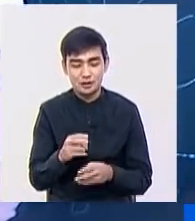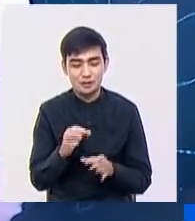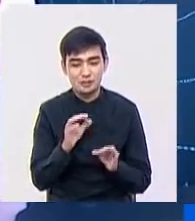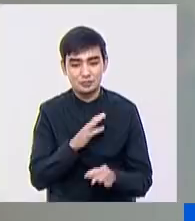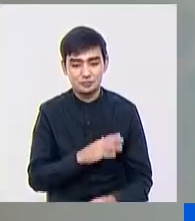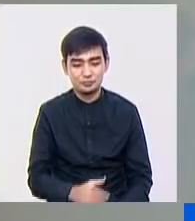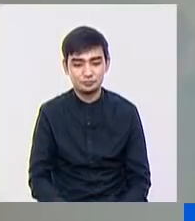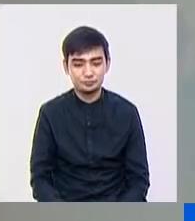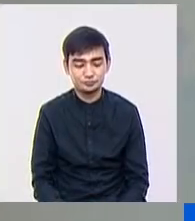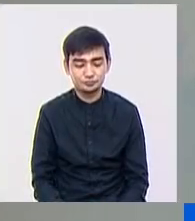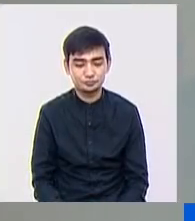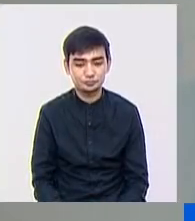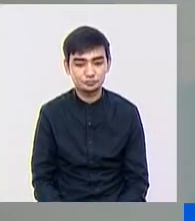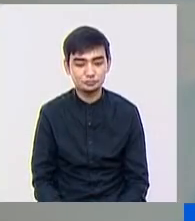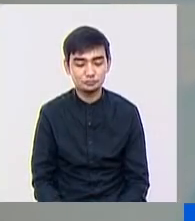безопасности.